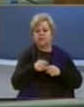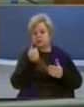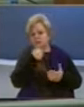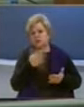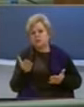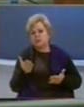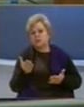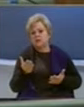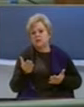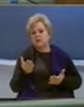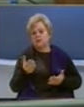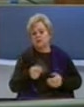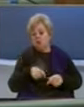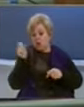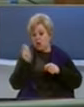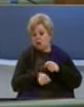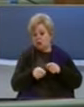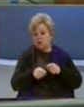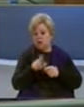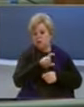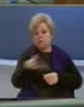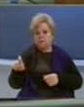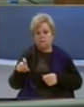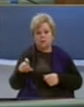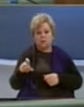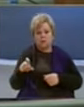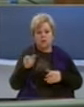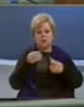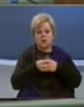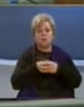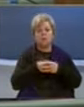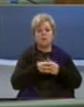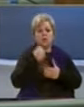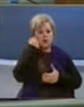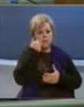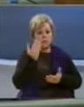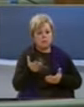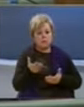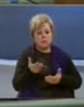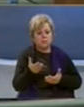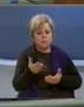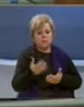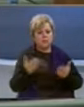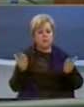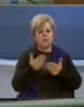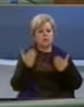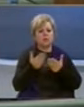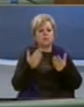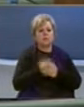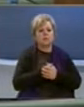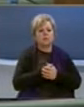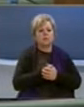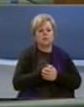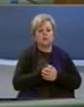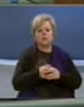nëse i dënuar apo i paditur është palë i komunitetit egjiptian, edhe si vjet zgjedhi tani mandej